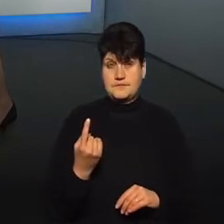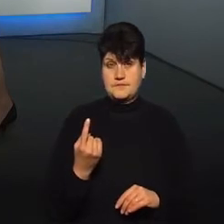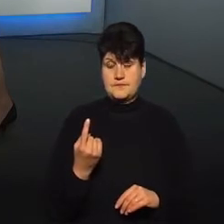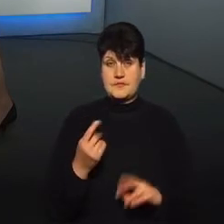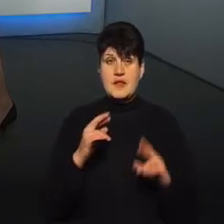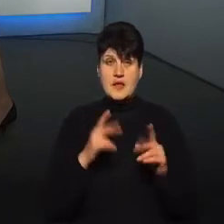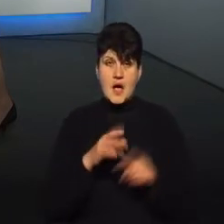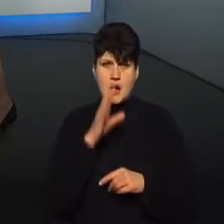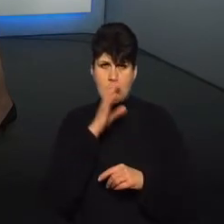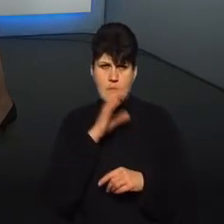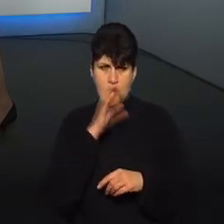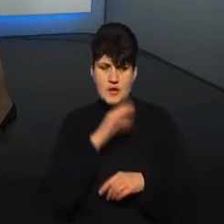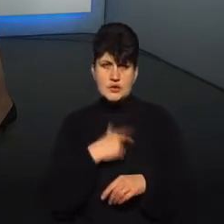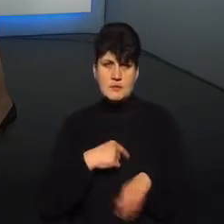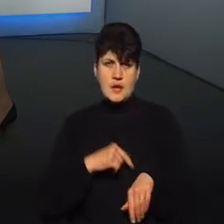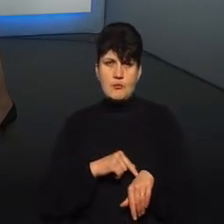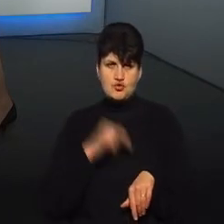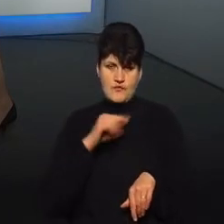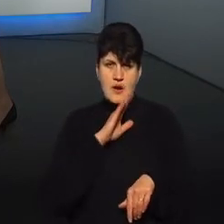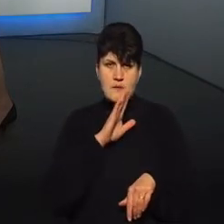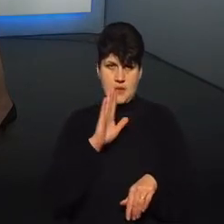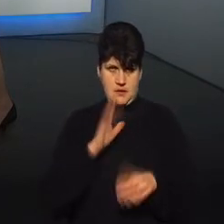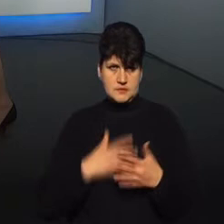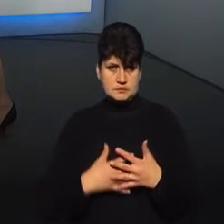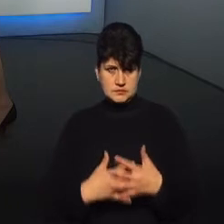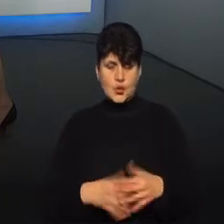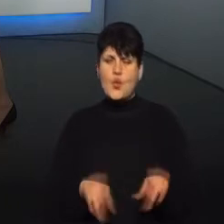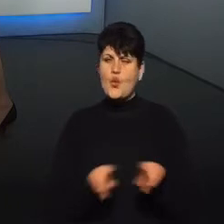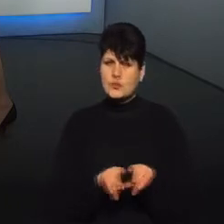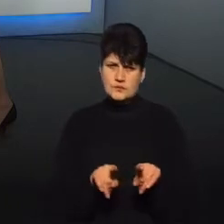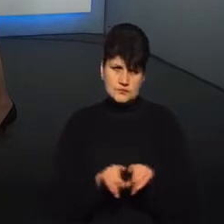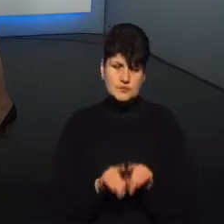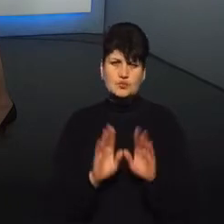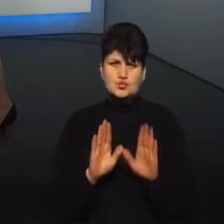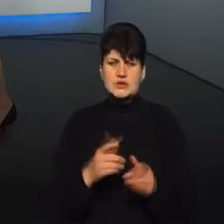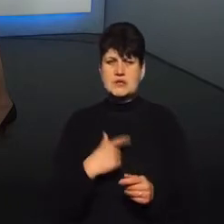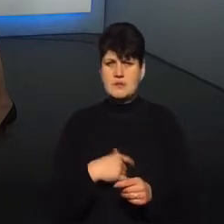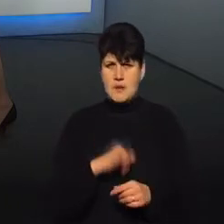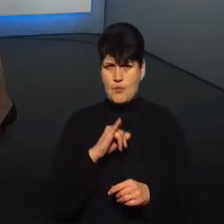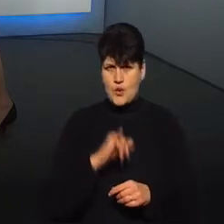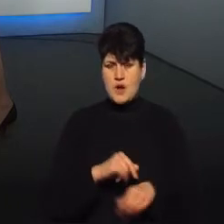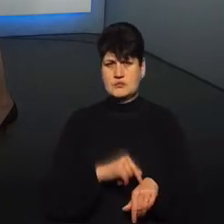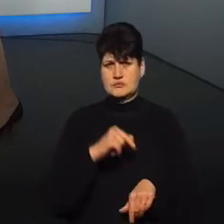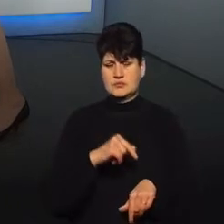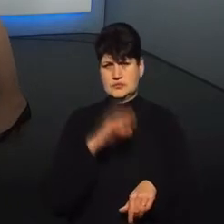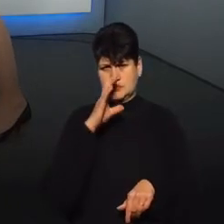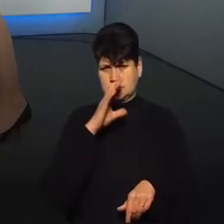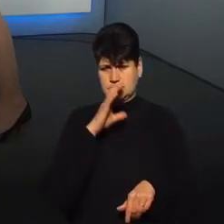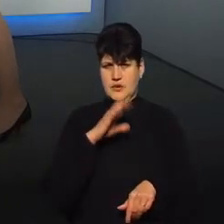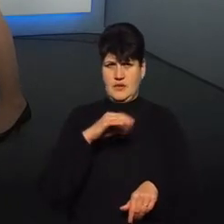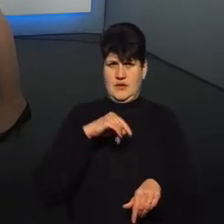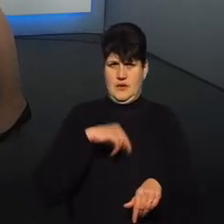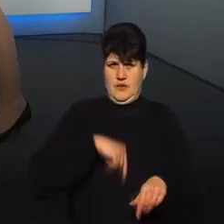почуває, як і сама вагітна, так, звичайно, буде себе погано почувати внутріутробно плід. І тут